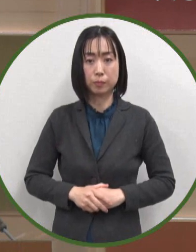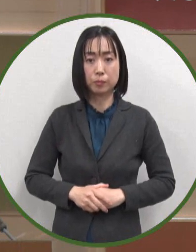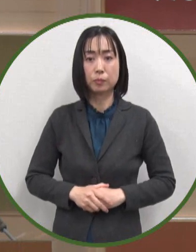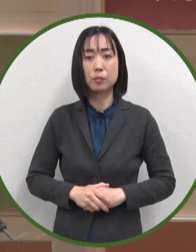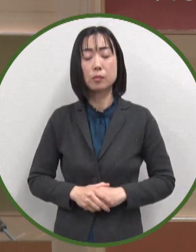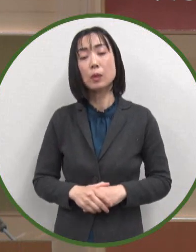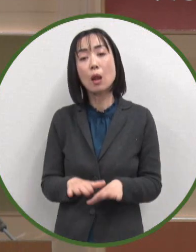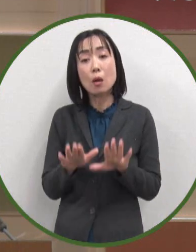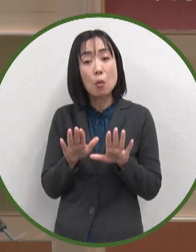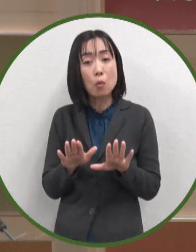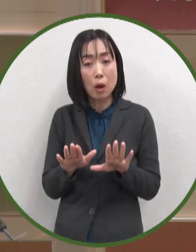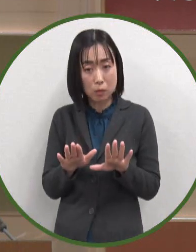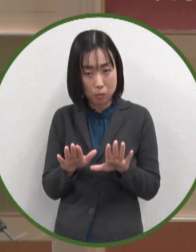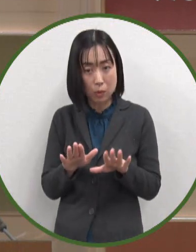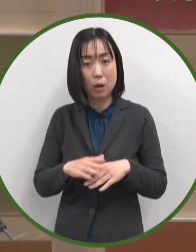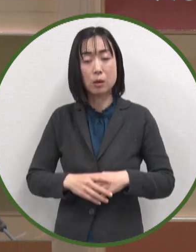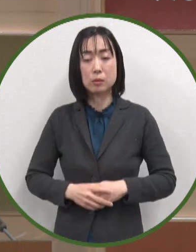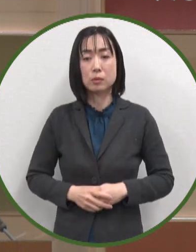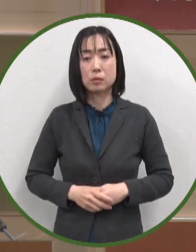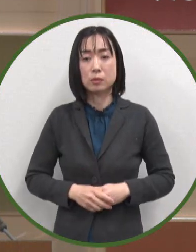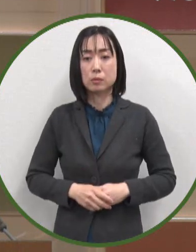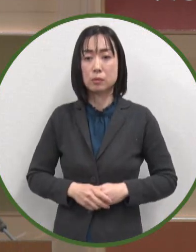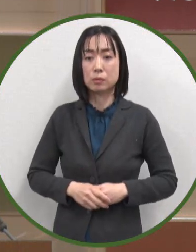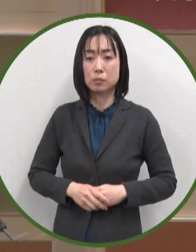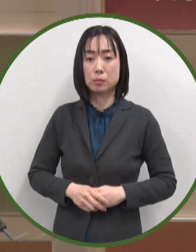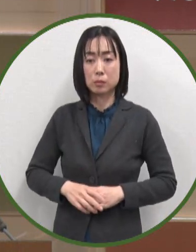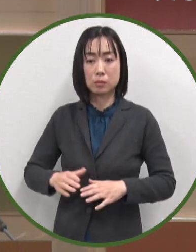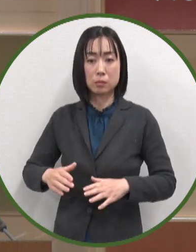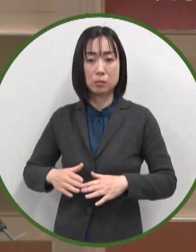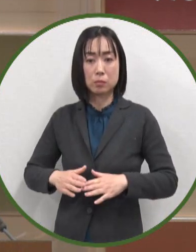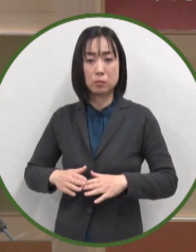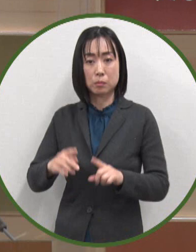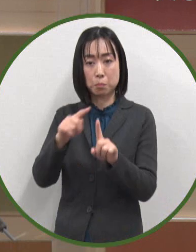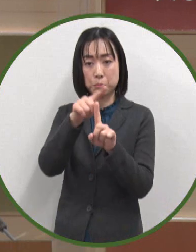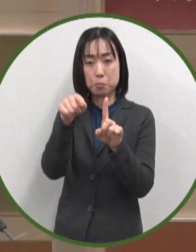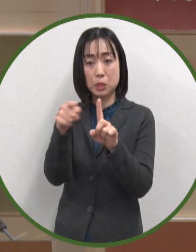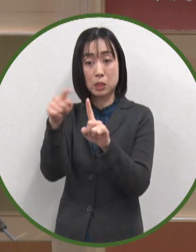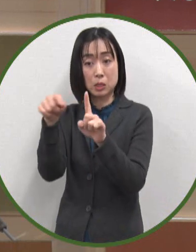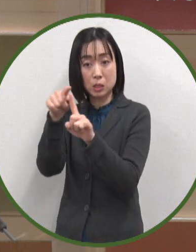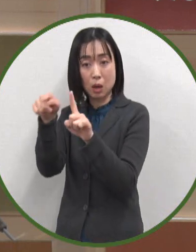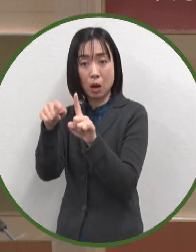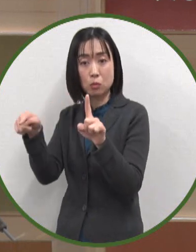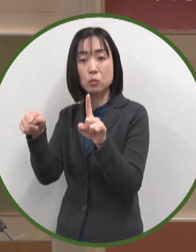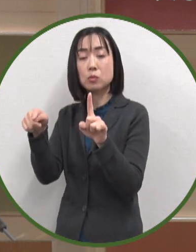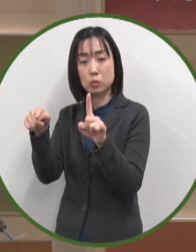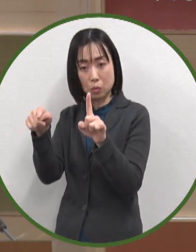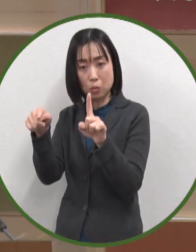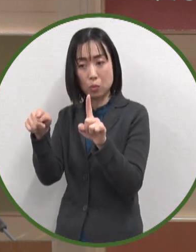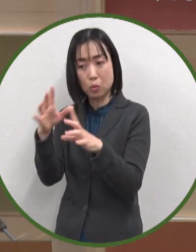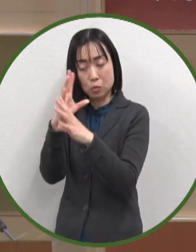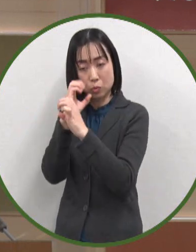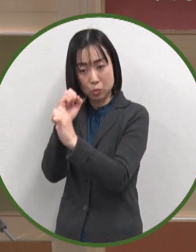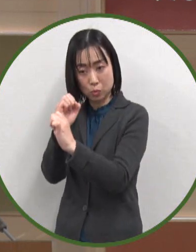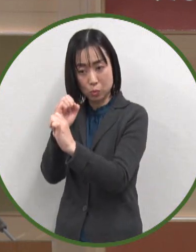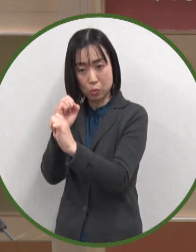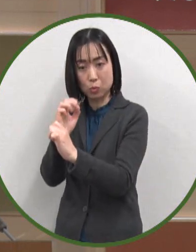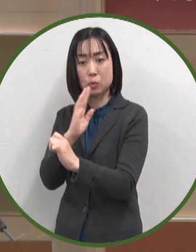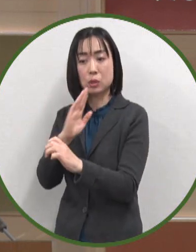で今回はですね、この今のこの春の PCR 集中実施に加え